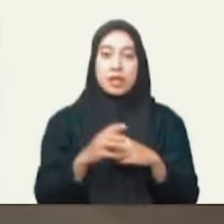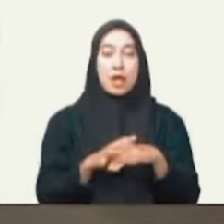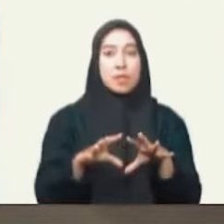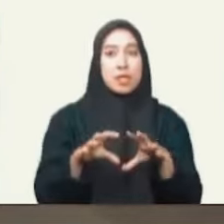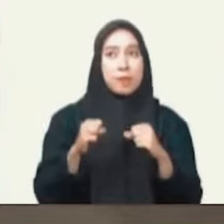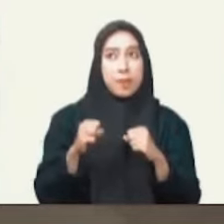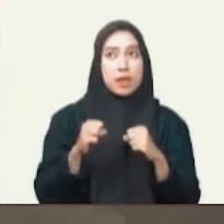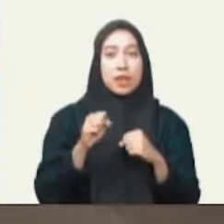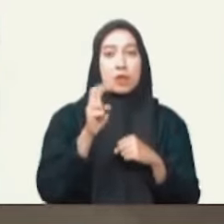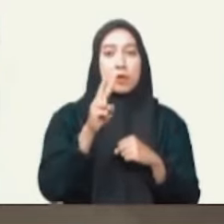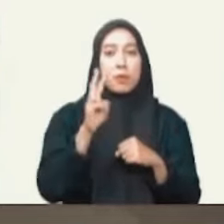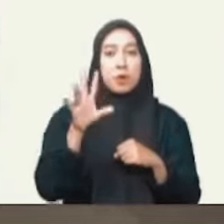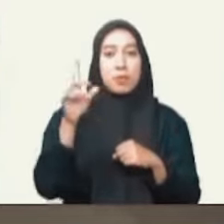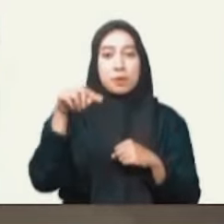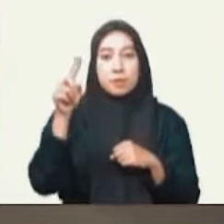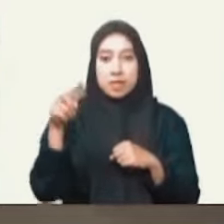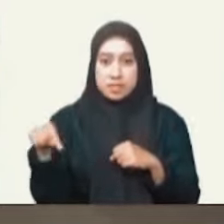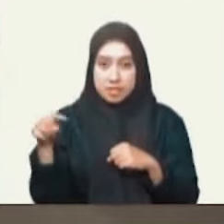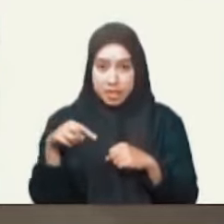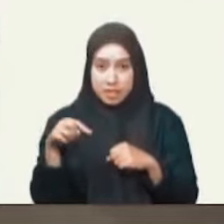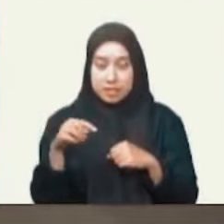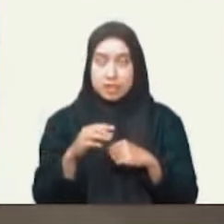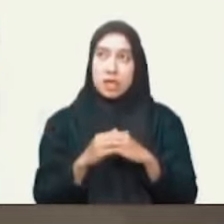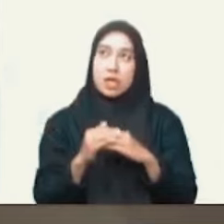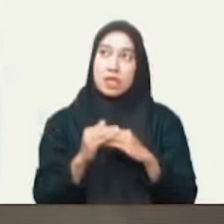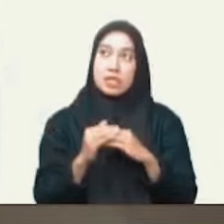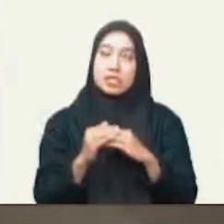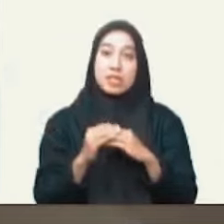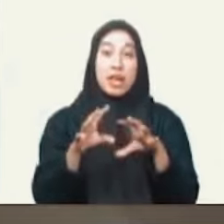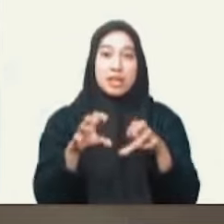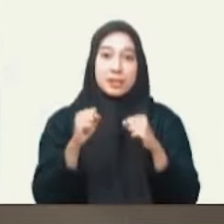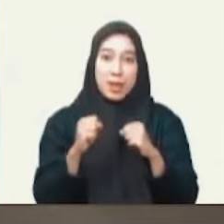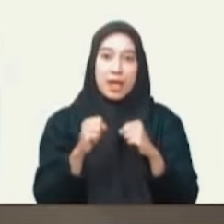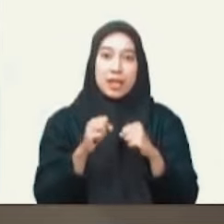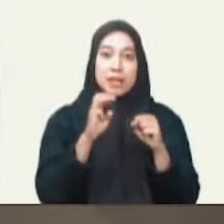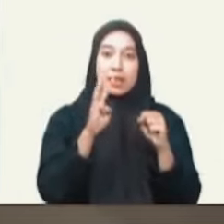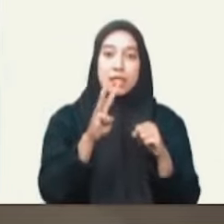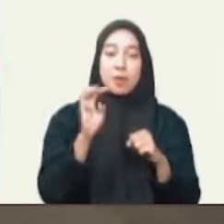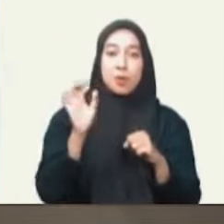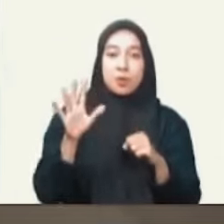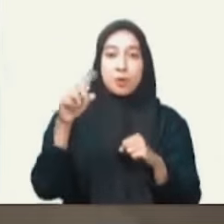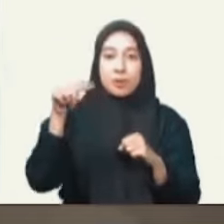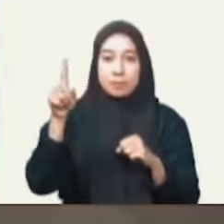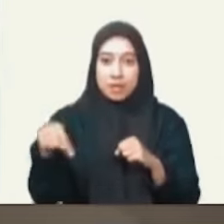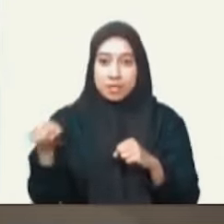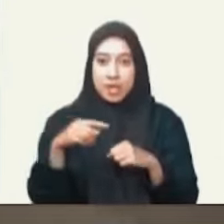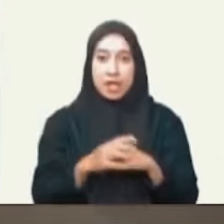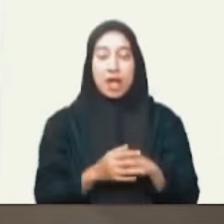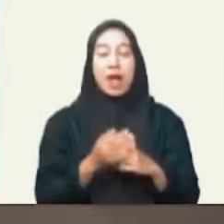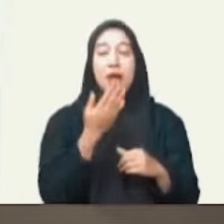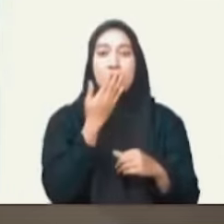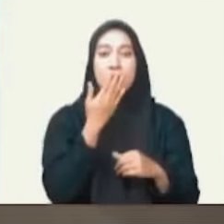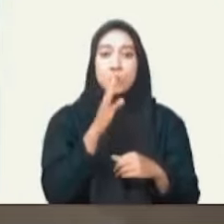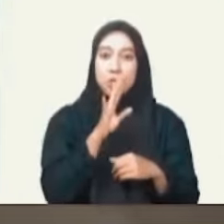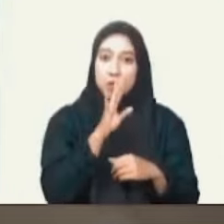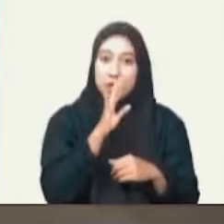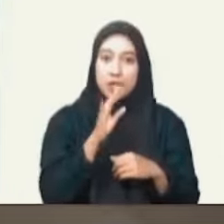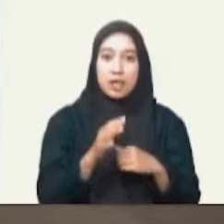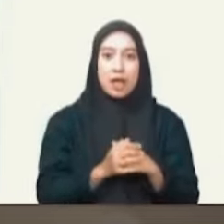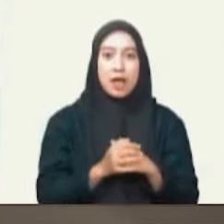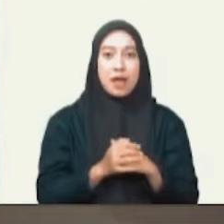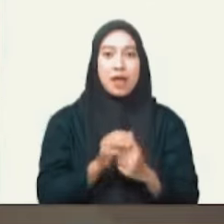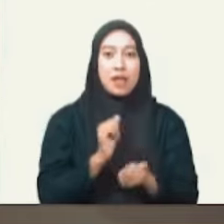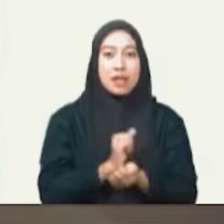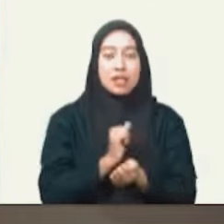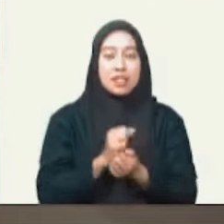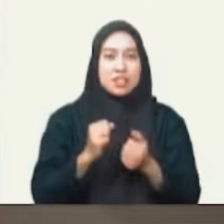dari 30-25%. Nah, kita dapat penghargaan. Itu luar biasa. Jadi, alhamdulillah kerja keras dari